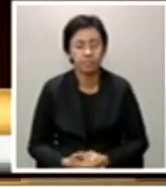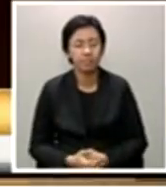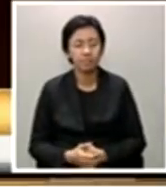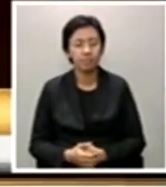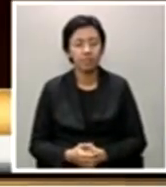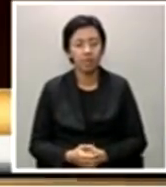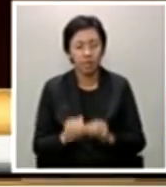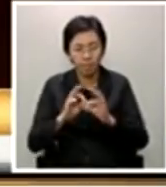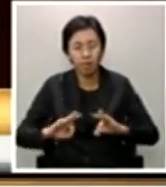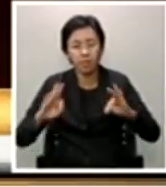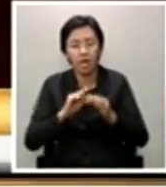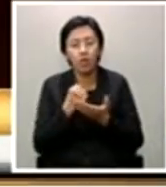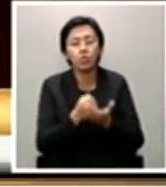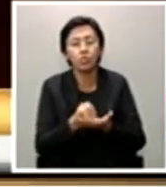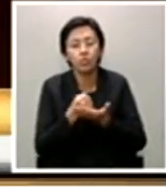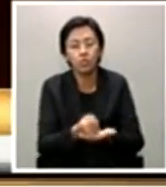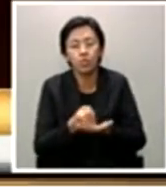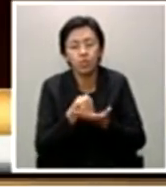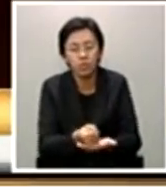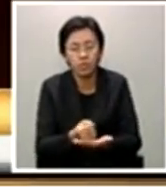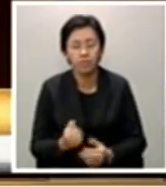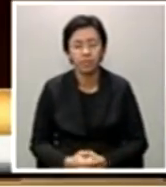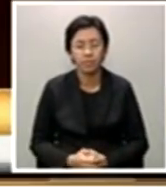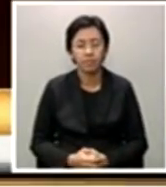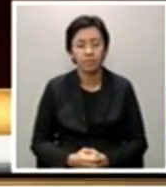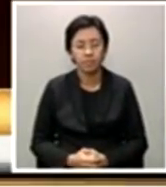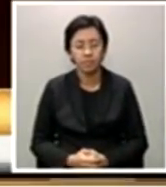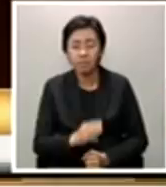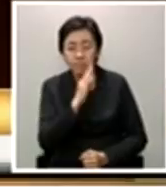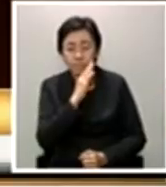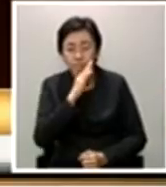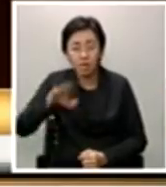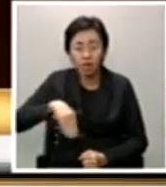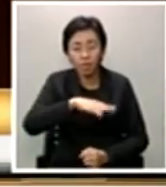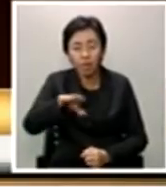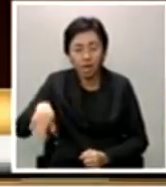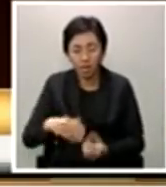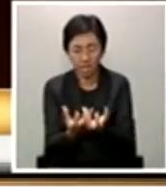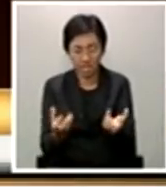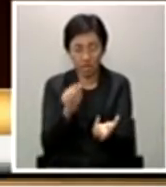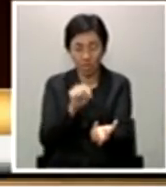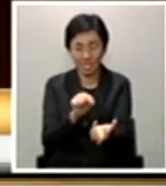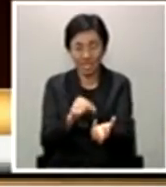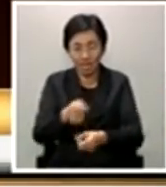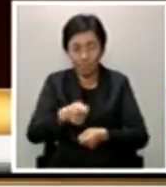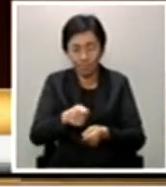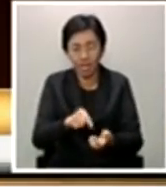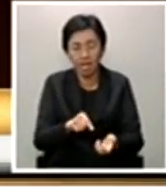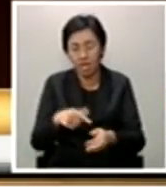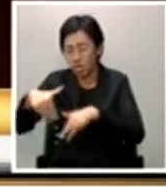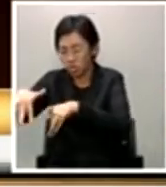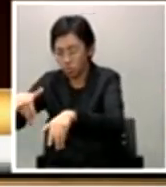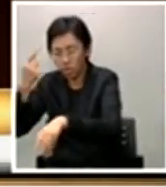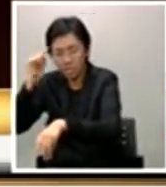อันนี้เป็นความจำเป็นแล้วเราก็ช่วยแต่ถ้าตราบใดที่คุณเล่นที่ตัวผลผลิตไม่ได้ไปดูที่ชุมช